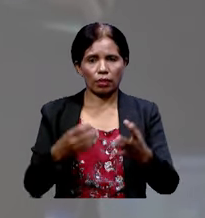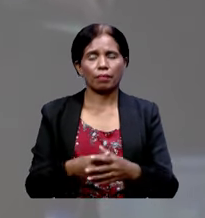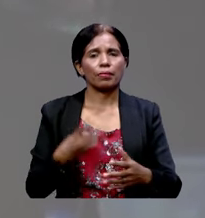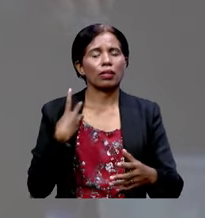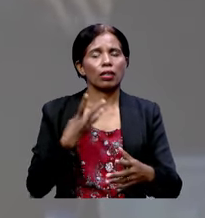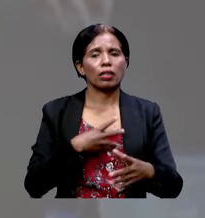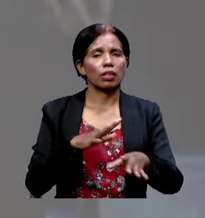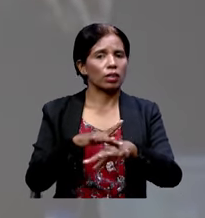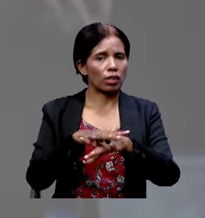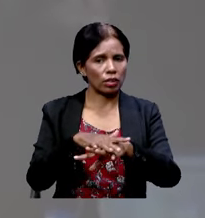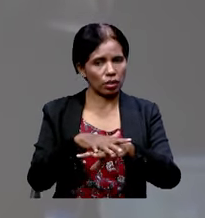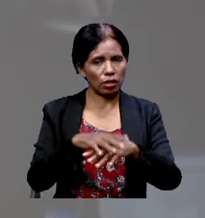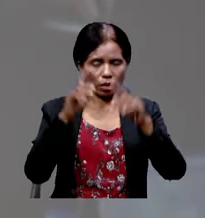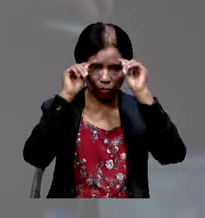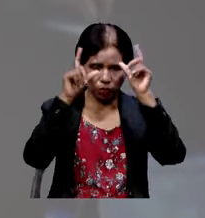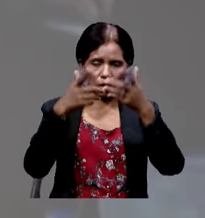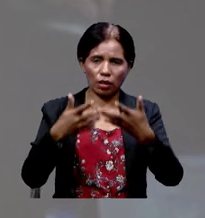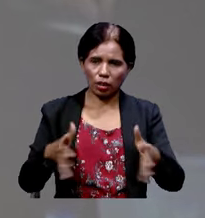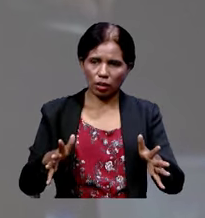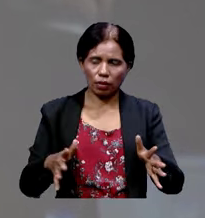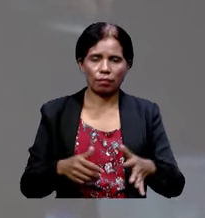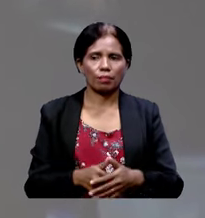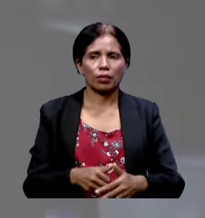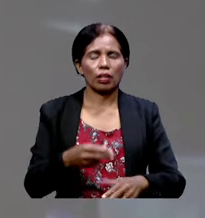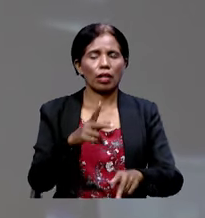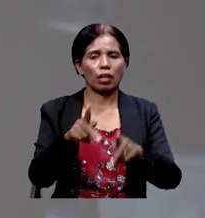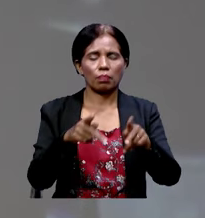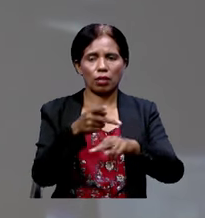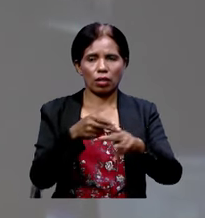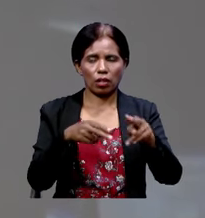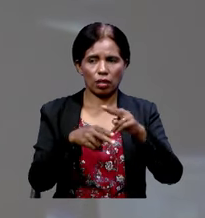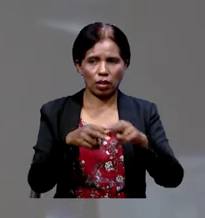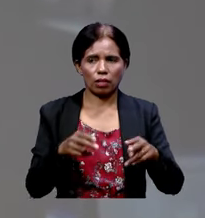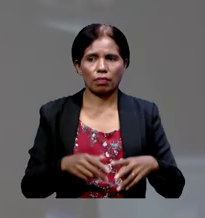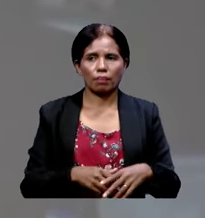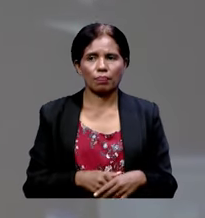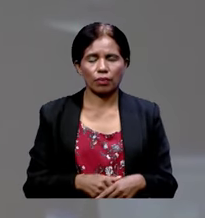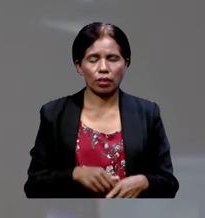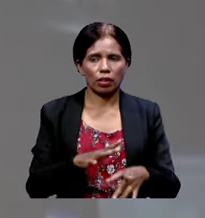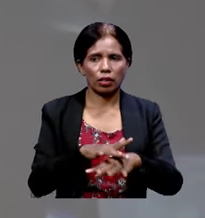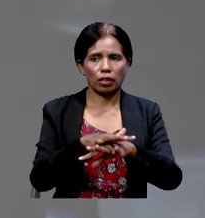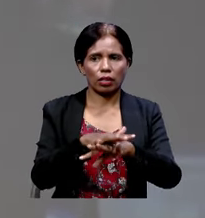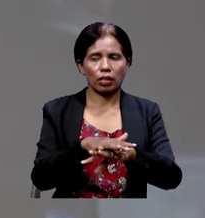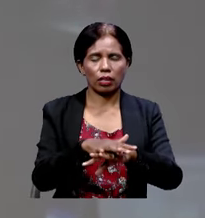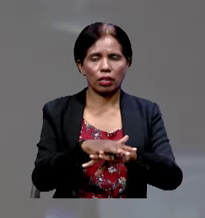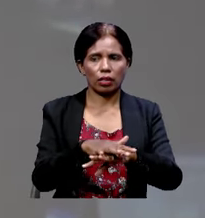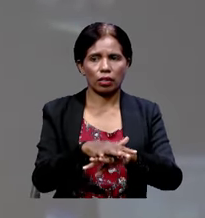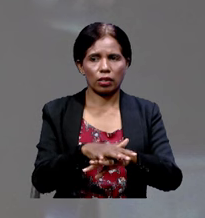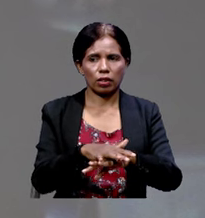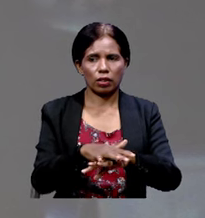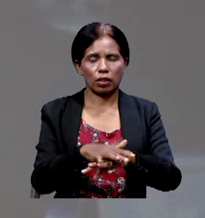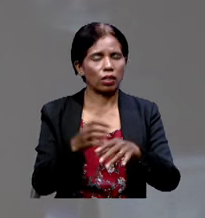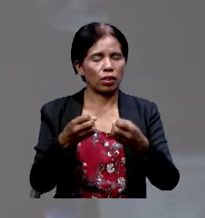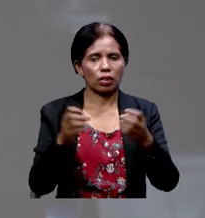ne lako e limam da suru naing tais sirnya limam da en rasik mosh